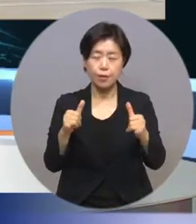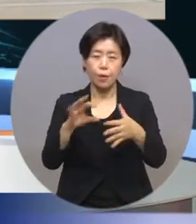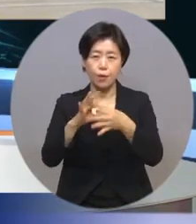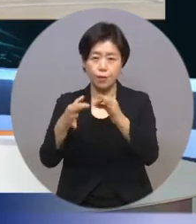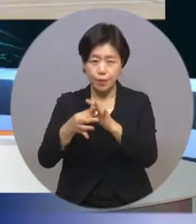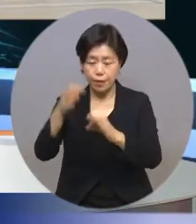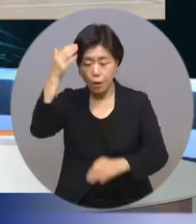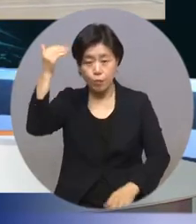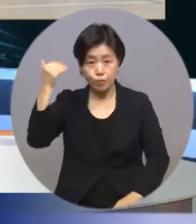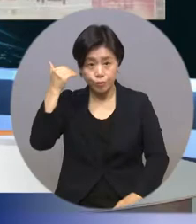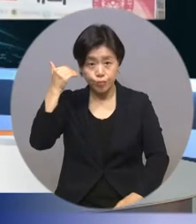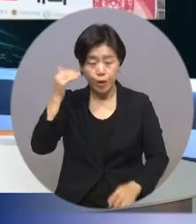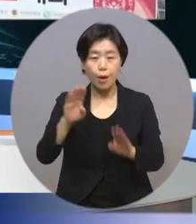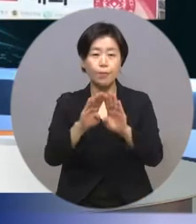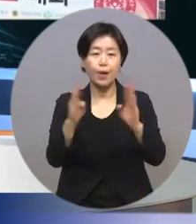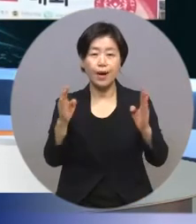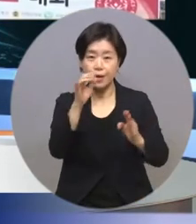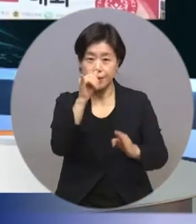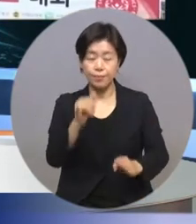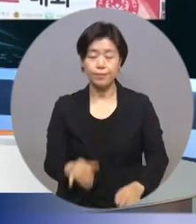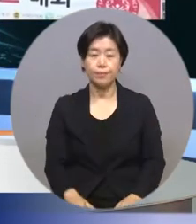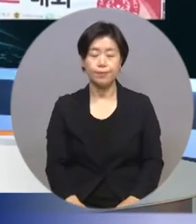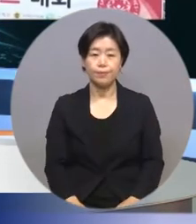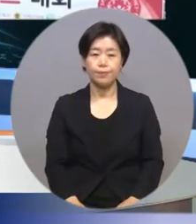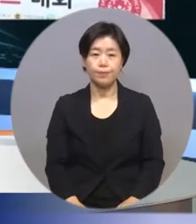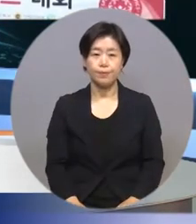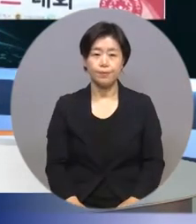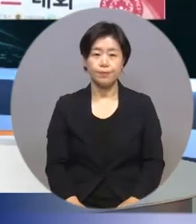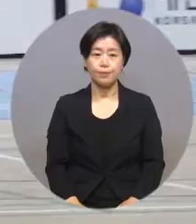열렸습니다. 자세한 소식 전우주 기자가 전합니다.